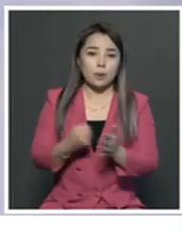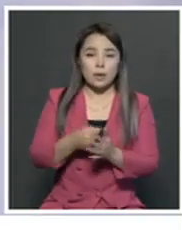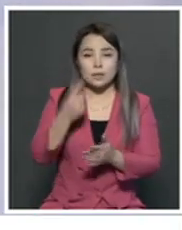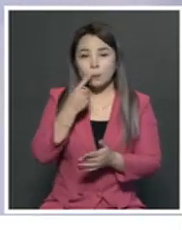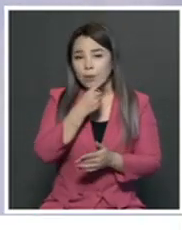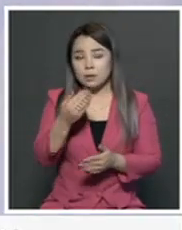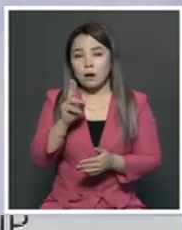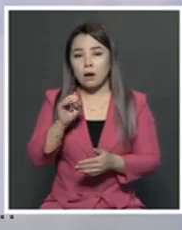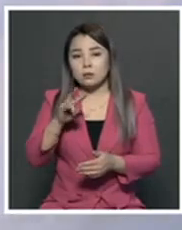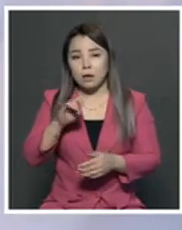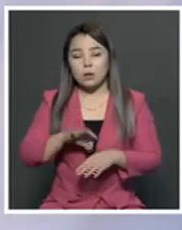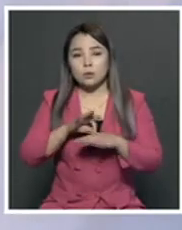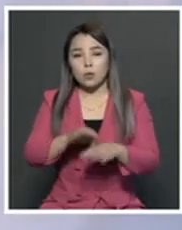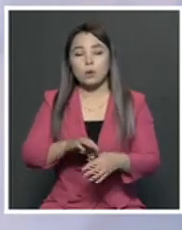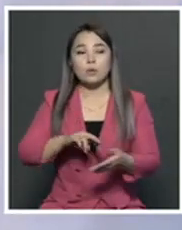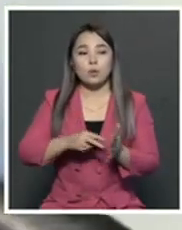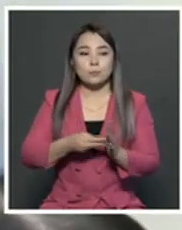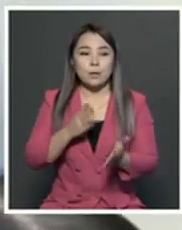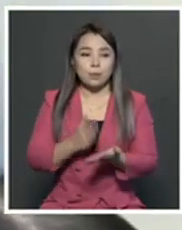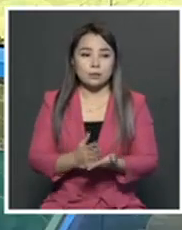Испания қаңтарда жүргізуді жоспарлап отыр.